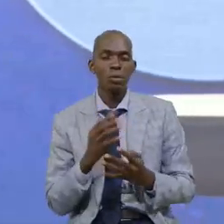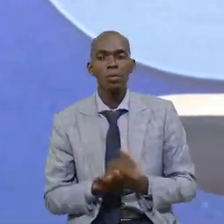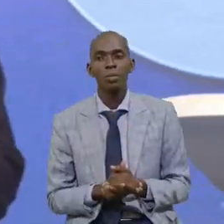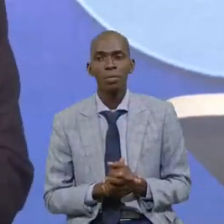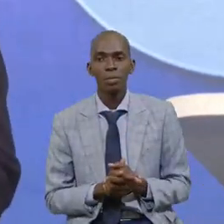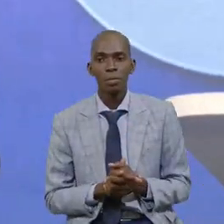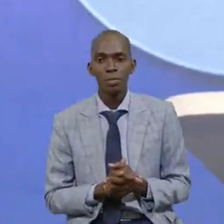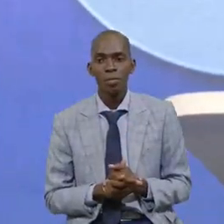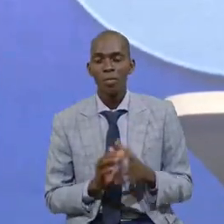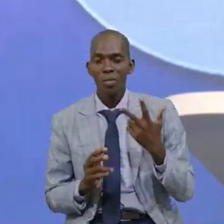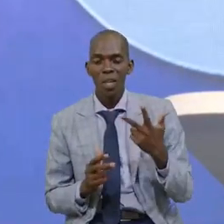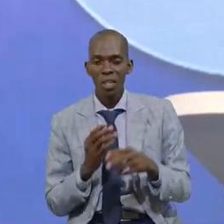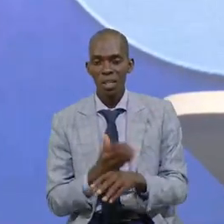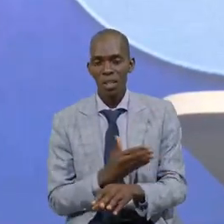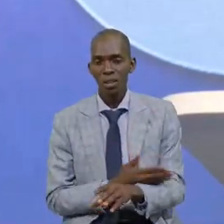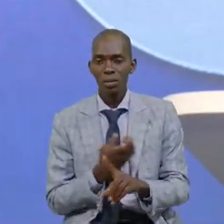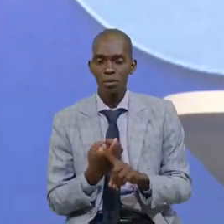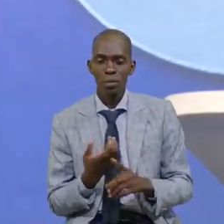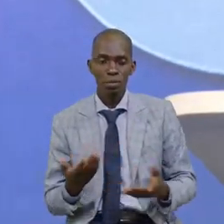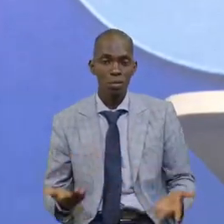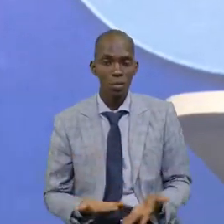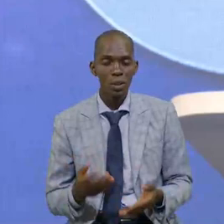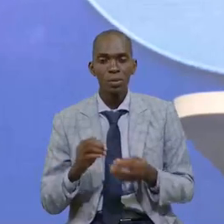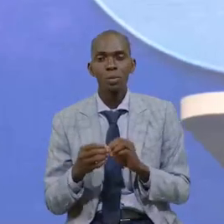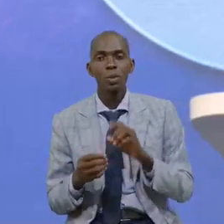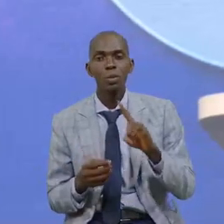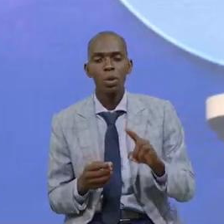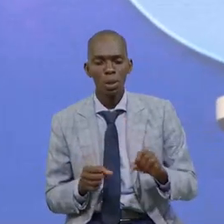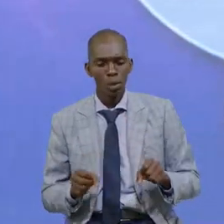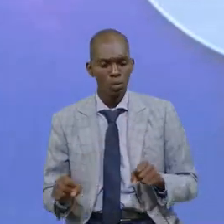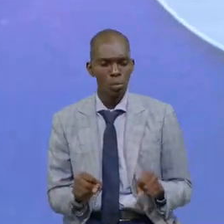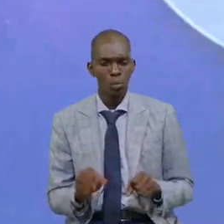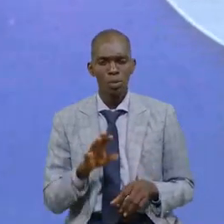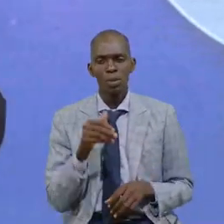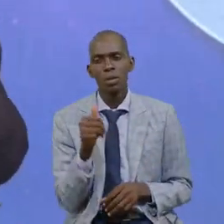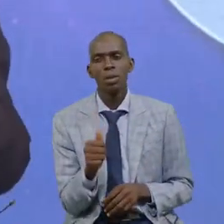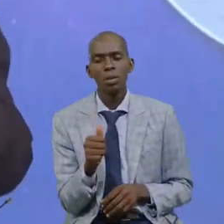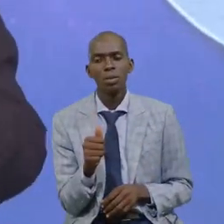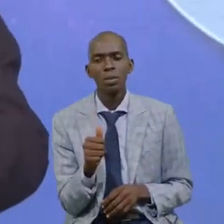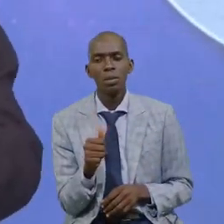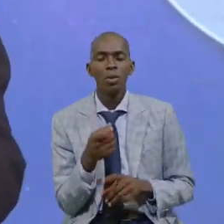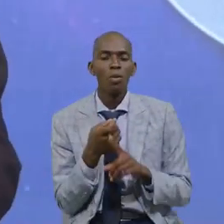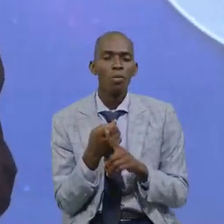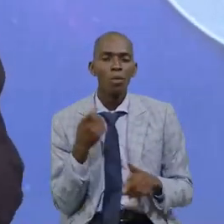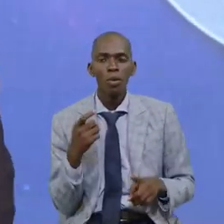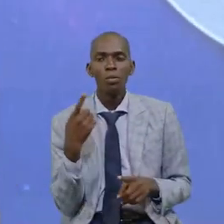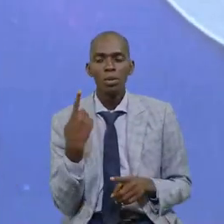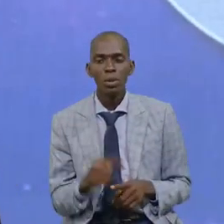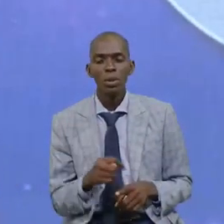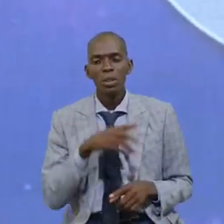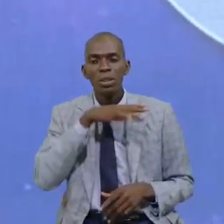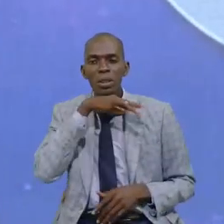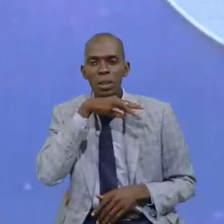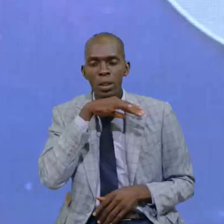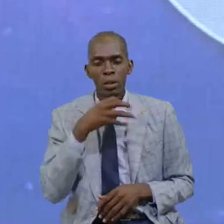captivité. Voyons trois éléments. Premièrement, secoue la poussière